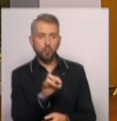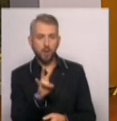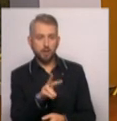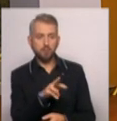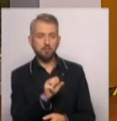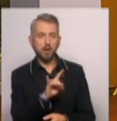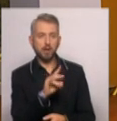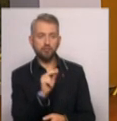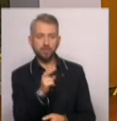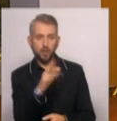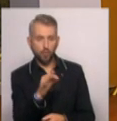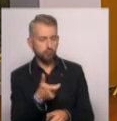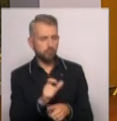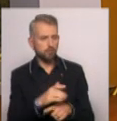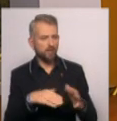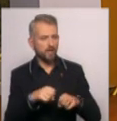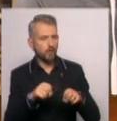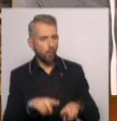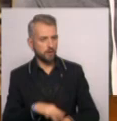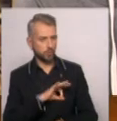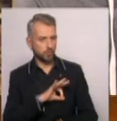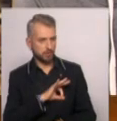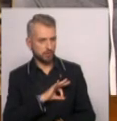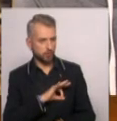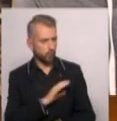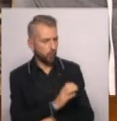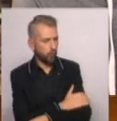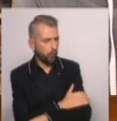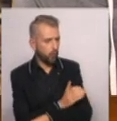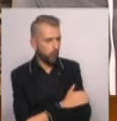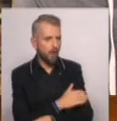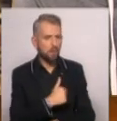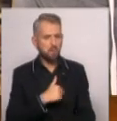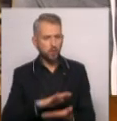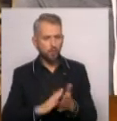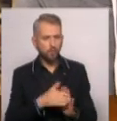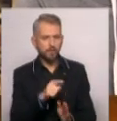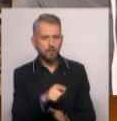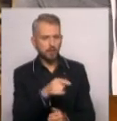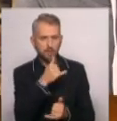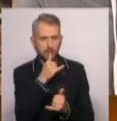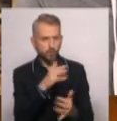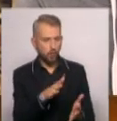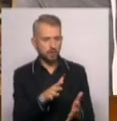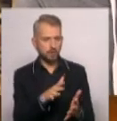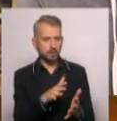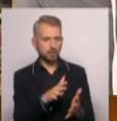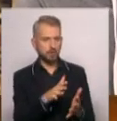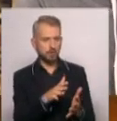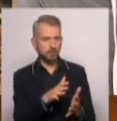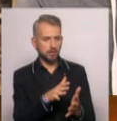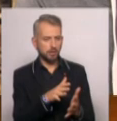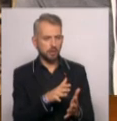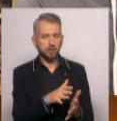достатньо кваліфікований юрист. Ми домовились, що він не може увійти з саме